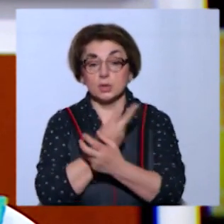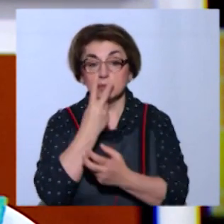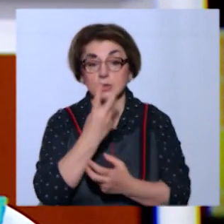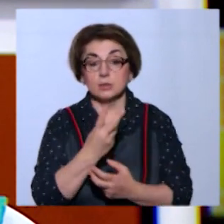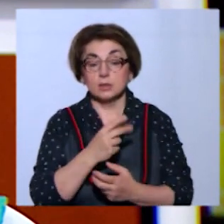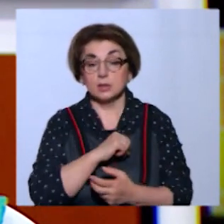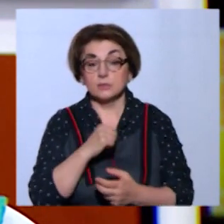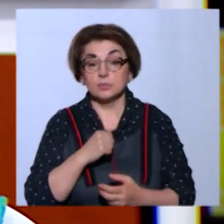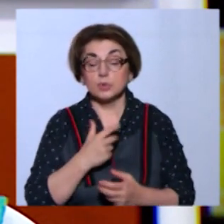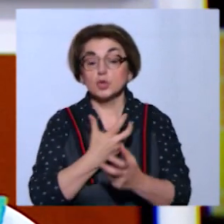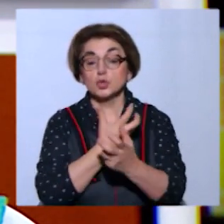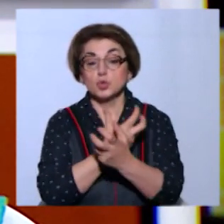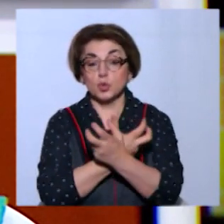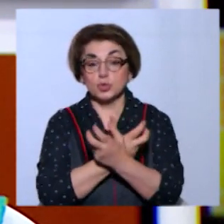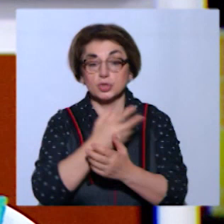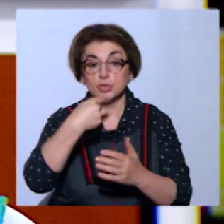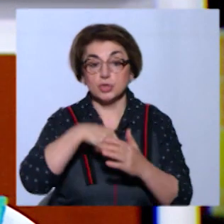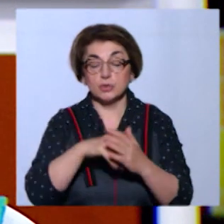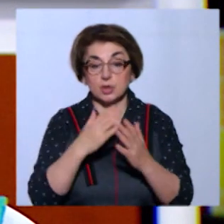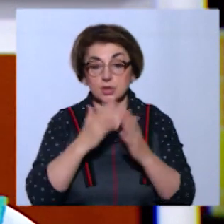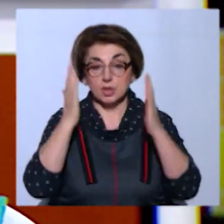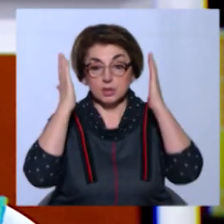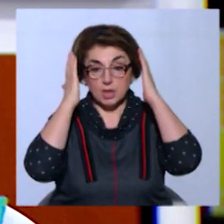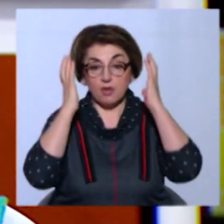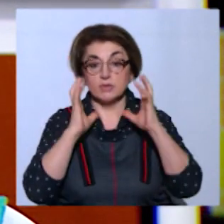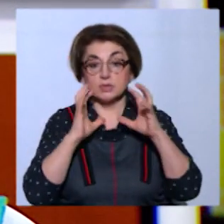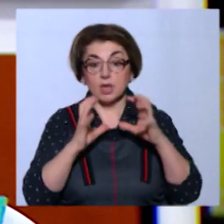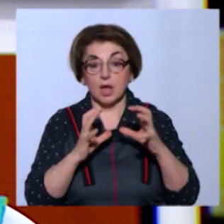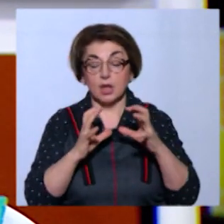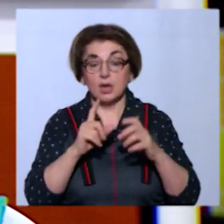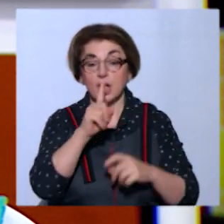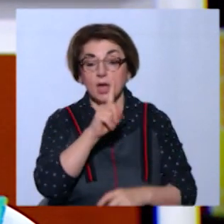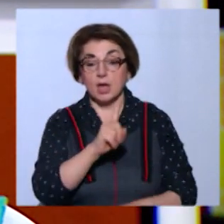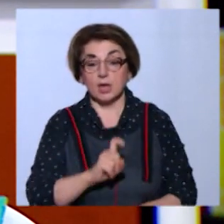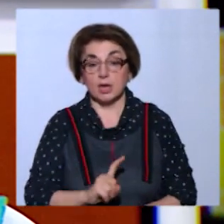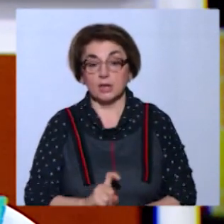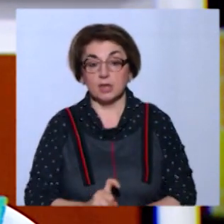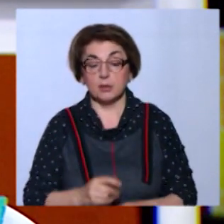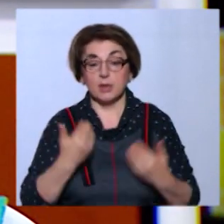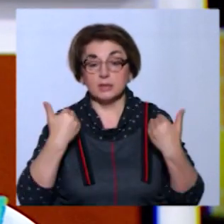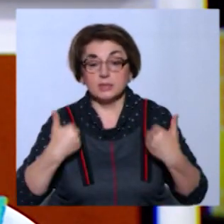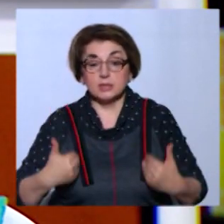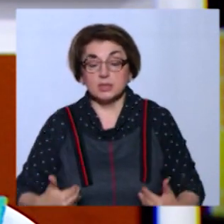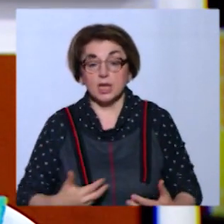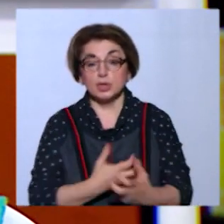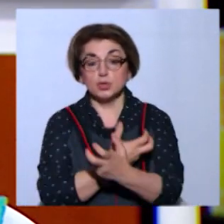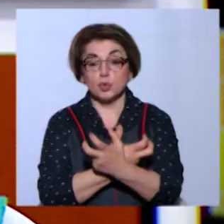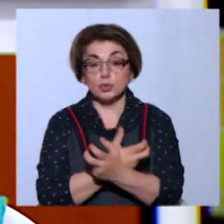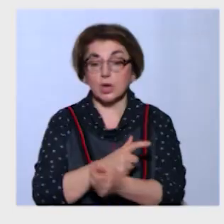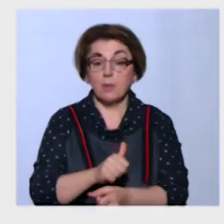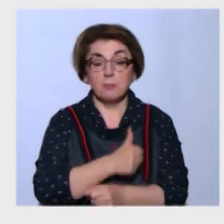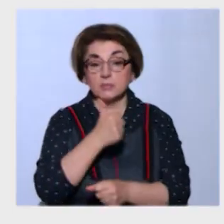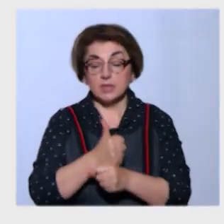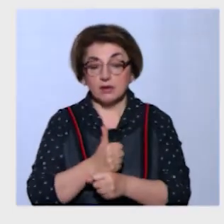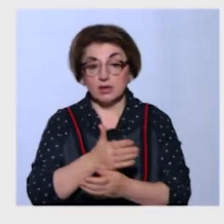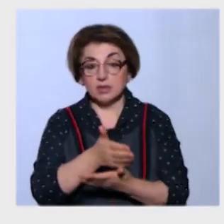საგანმანათლებლო სისტემა შედგება, ჩონჩხი შედგება ქალა, ხერხემალის ტანის ჩონჩხი, რომლის მთავარი ნაწილი ხერხემალია